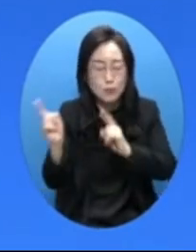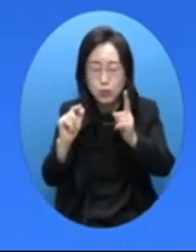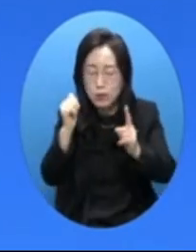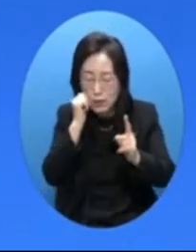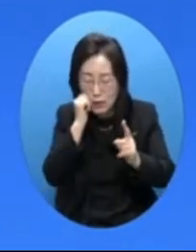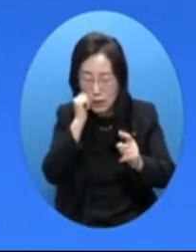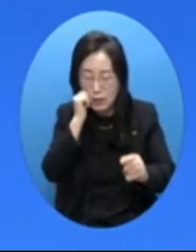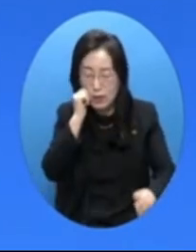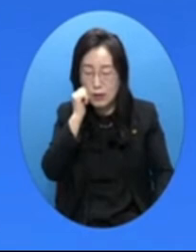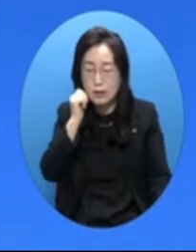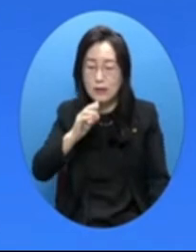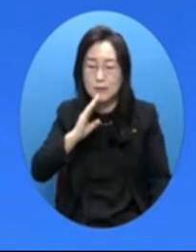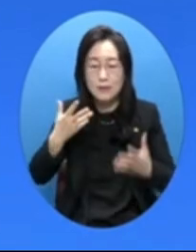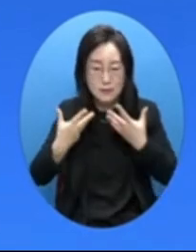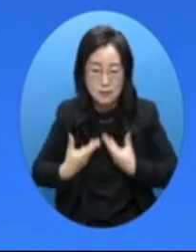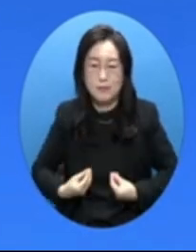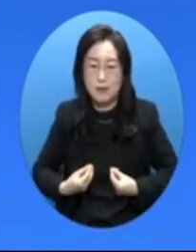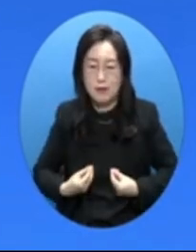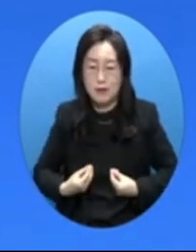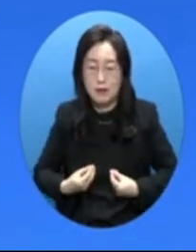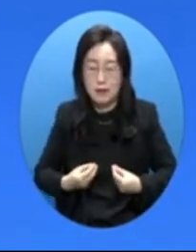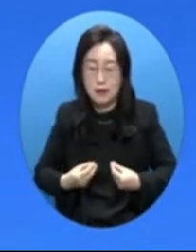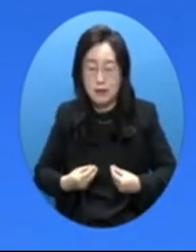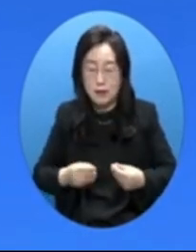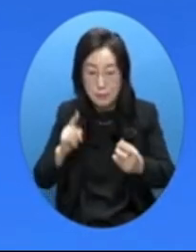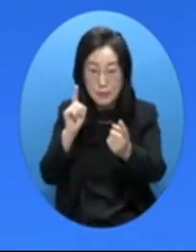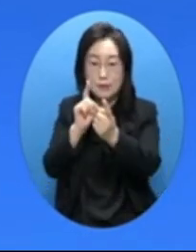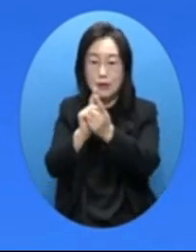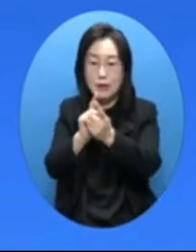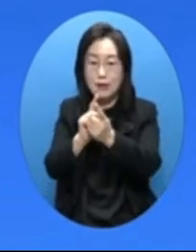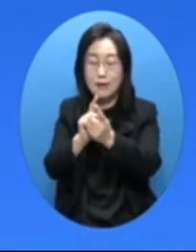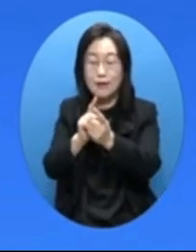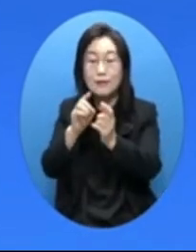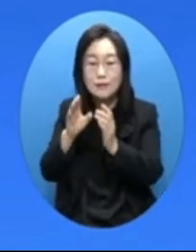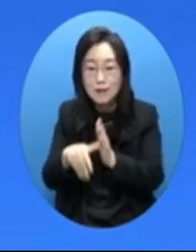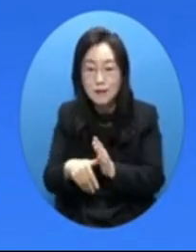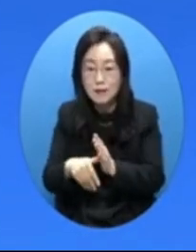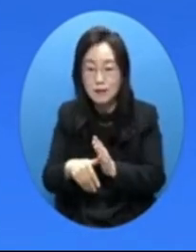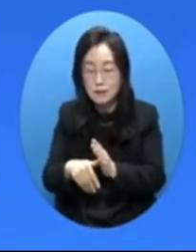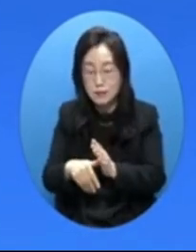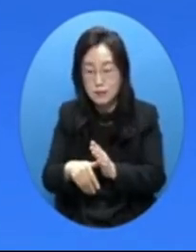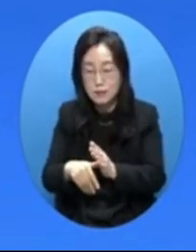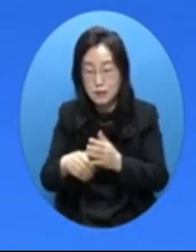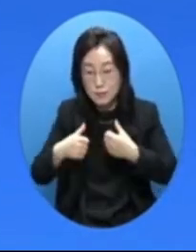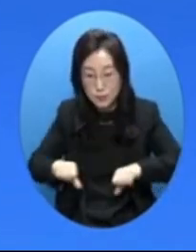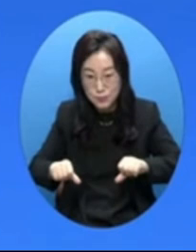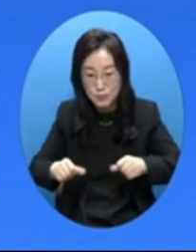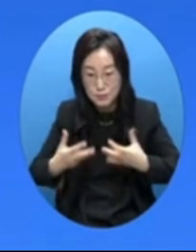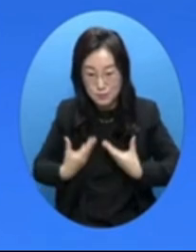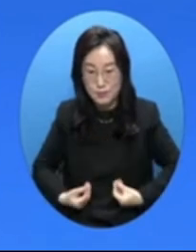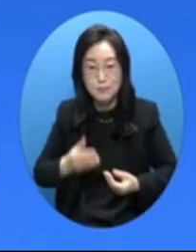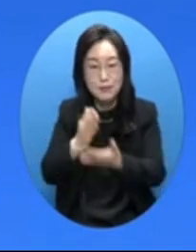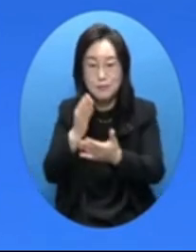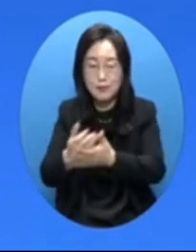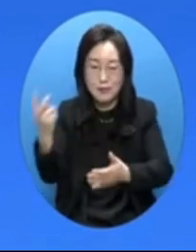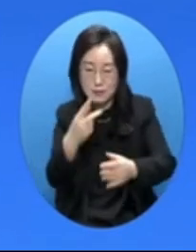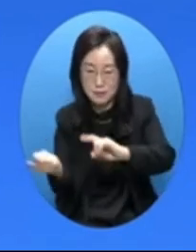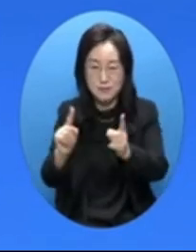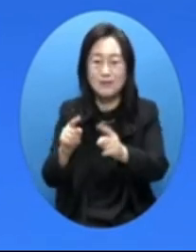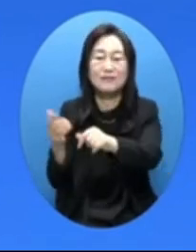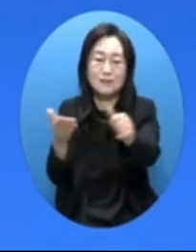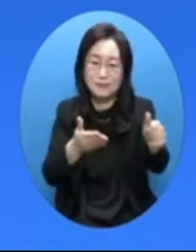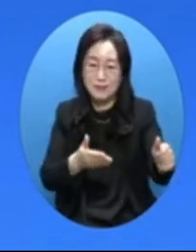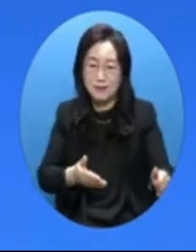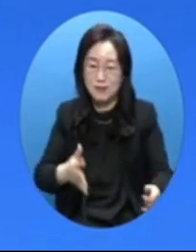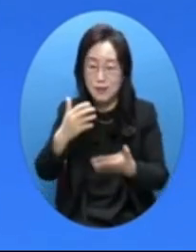없다고 하는 그러한 절망적인 현실을 붙였다고 할지라도 거기서 멈추지 말고 주저앉았지 말고 다시 일어나시기 바랍니다